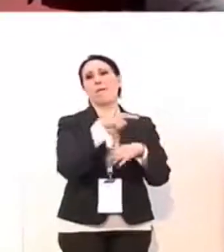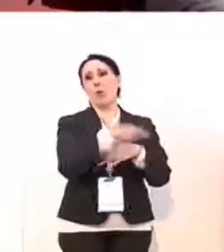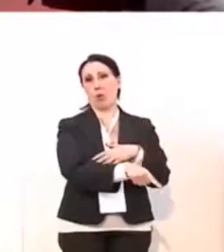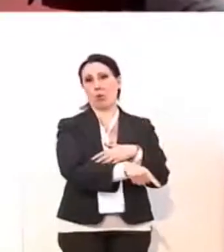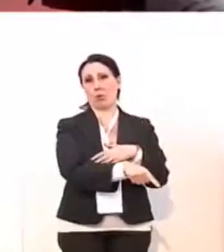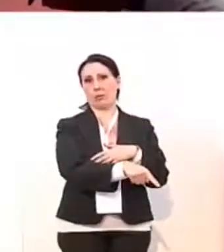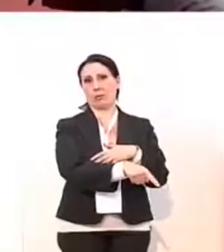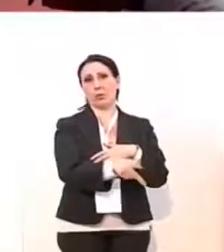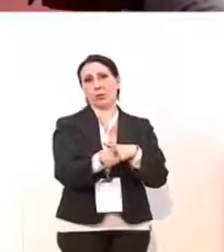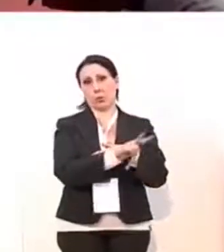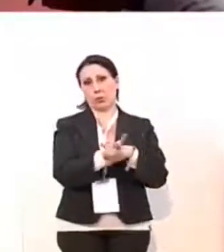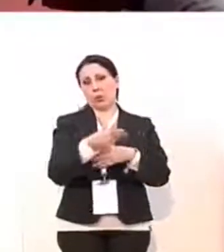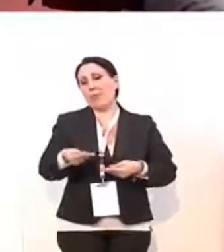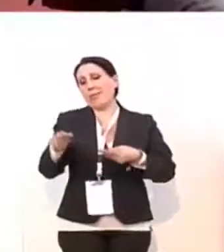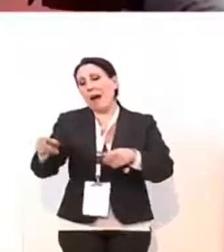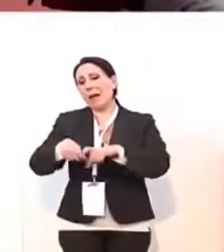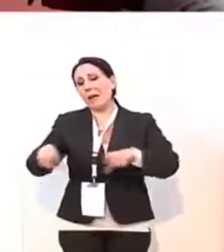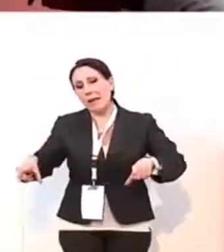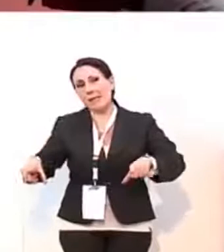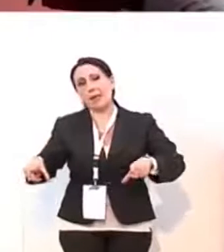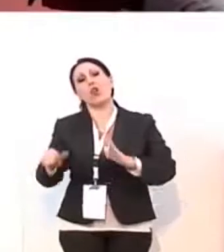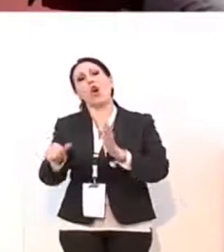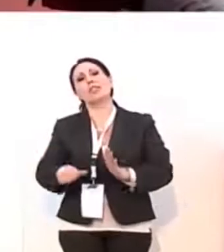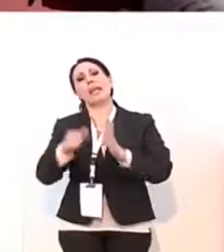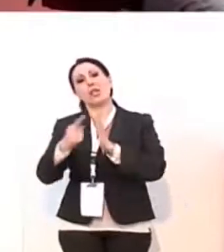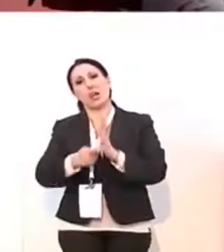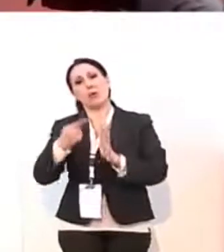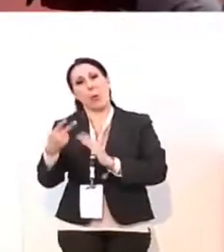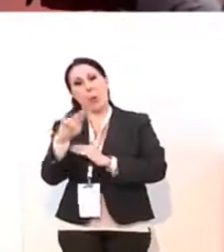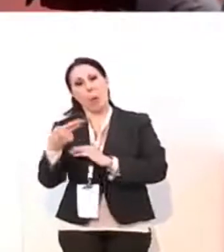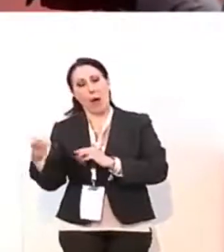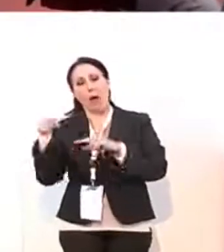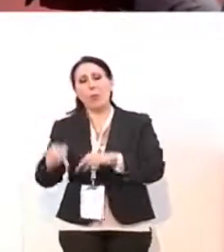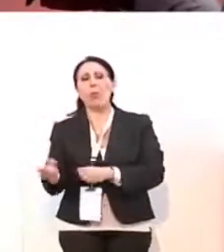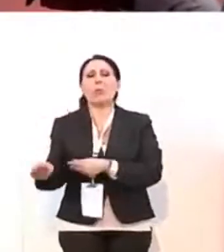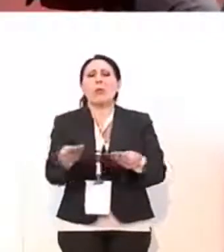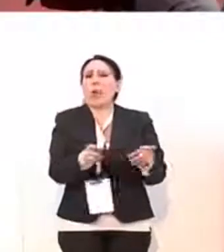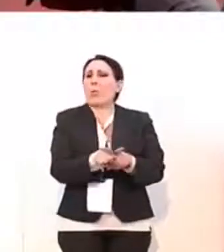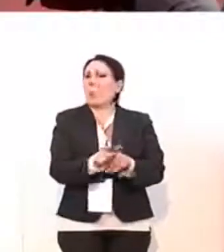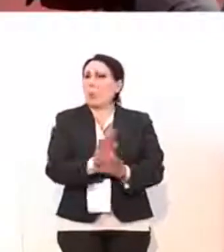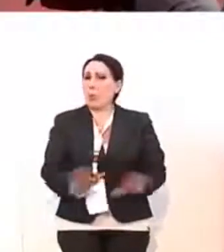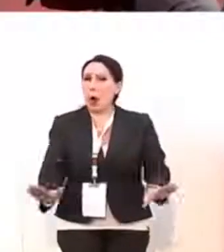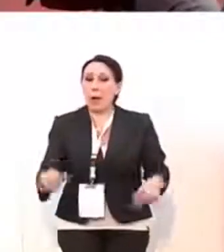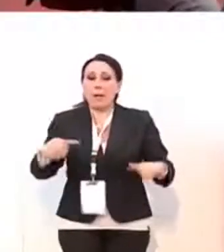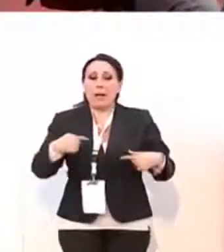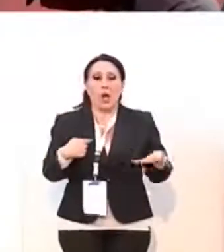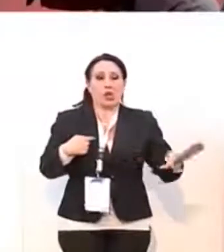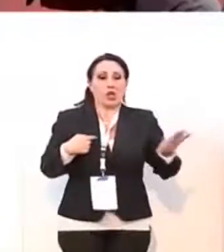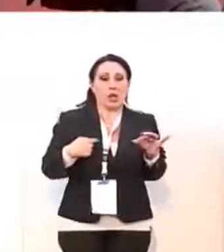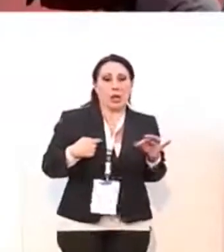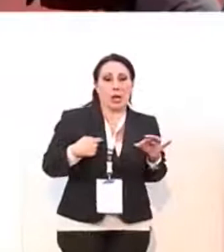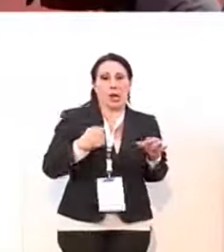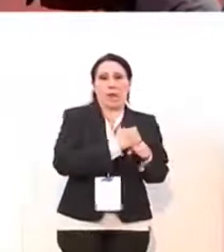perché noi vogliamo che le donne non solo non siano costrette a scegliere tra fare un figlio e andare a